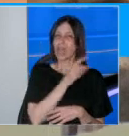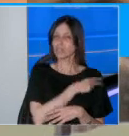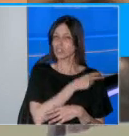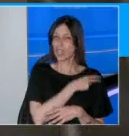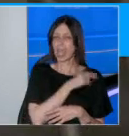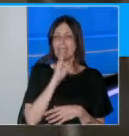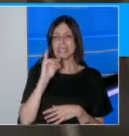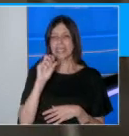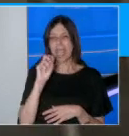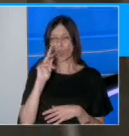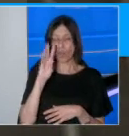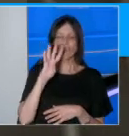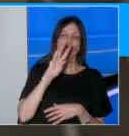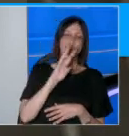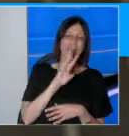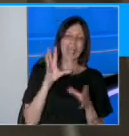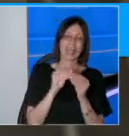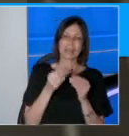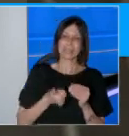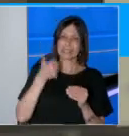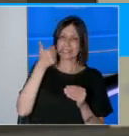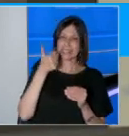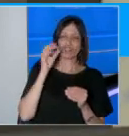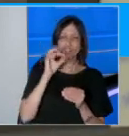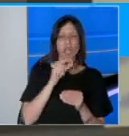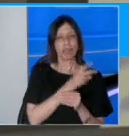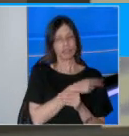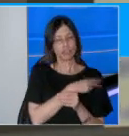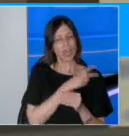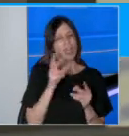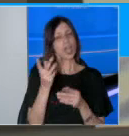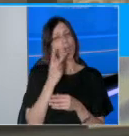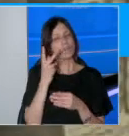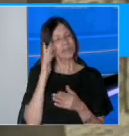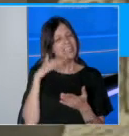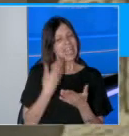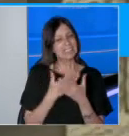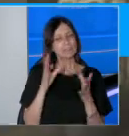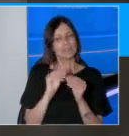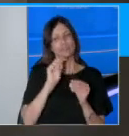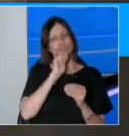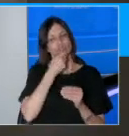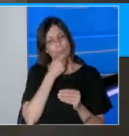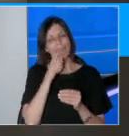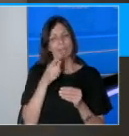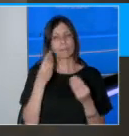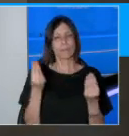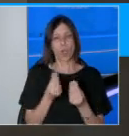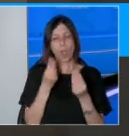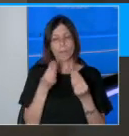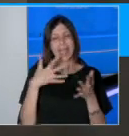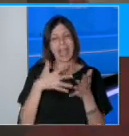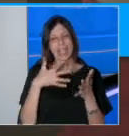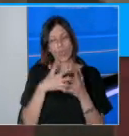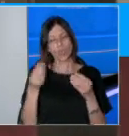ניצב יעקב שבתאי, יחד עם כל הסגל הבכיר של המשטרה, כמובן שמתייעצים גם עם השב"כ, גם עם גורמי חקירות נוספים,